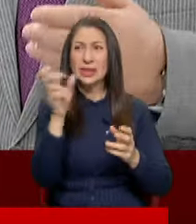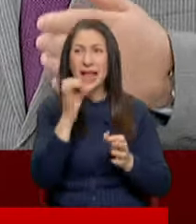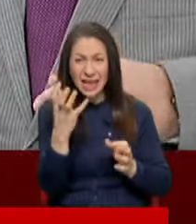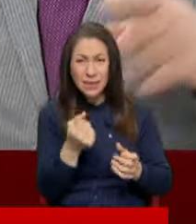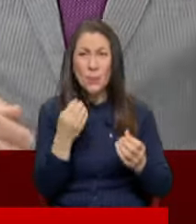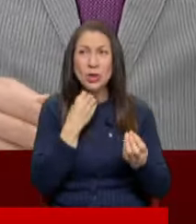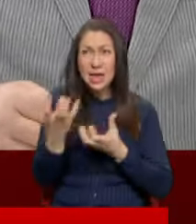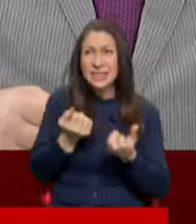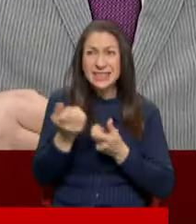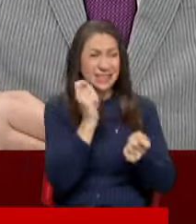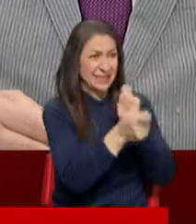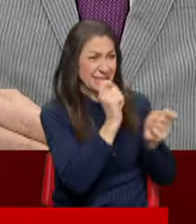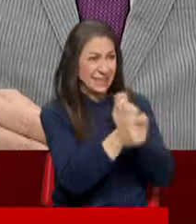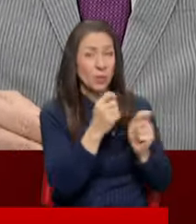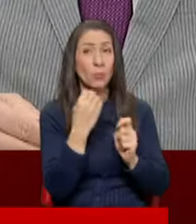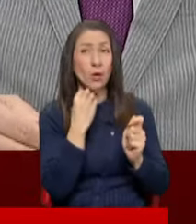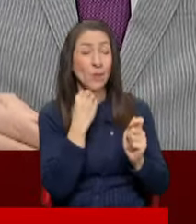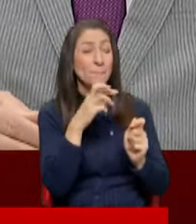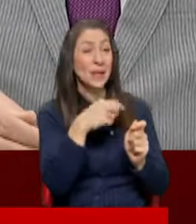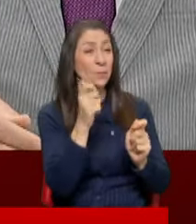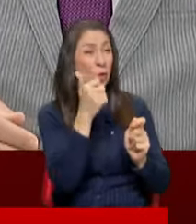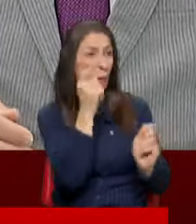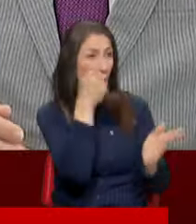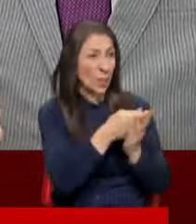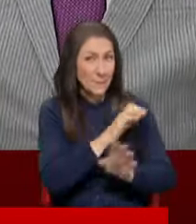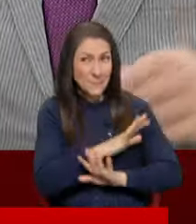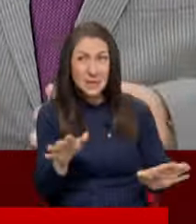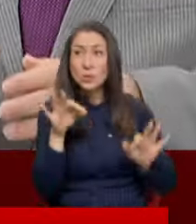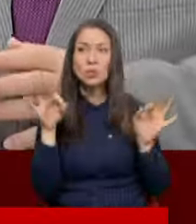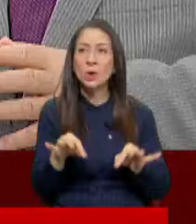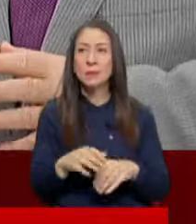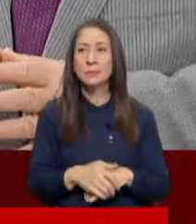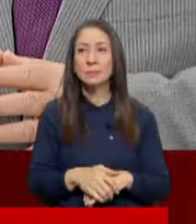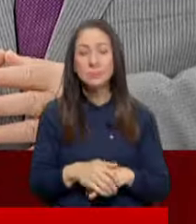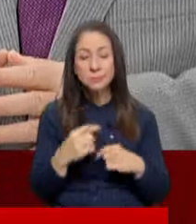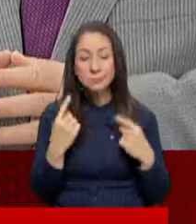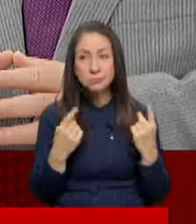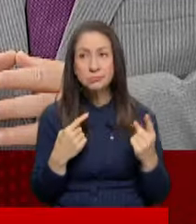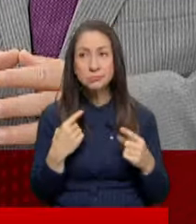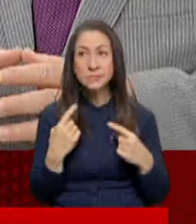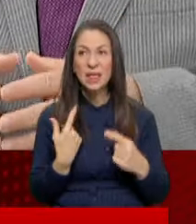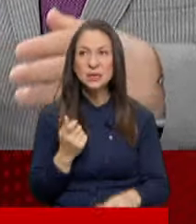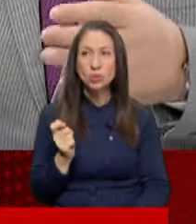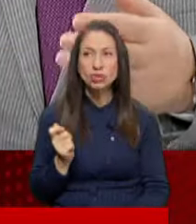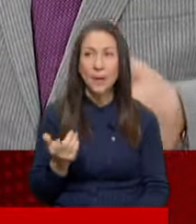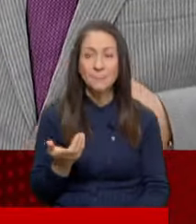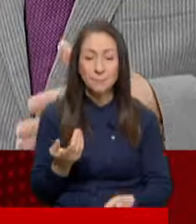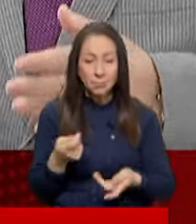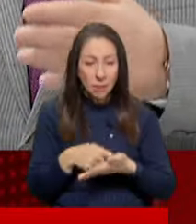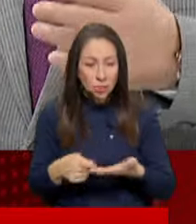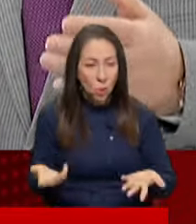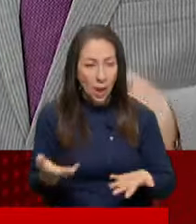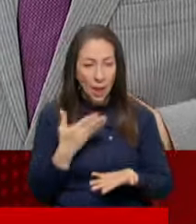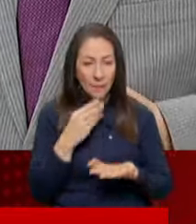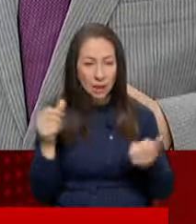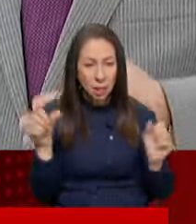aldılar borç borçlanma yapıp prim günlerini ödediler şu an kara kara düşünüyorlar ne bir gelirleri var ne